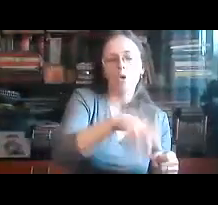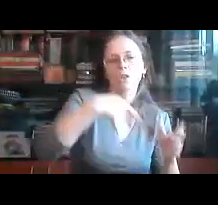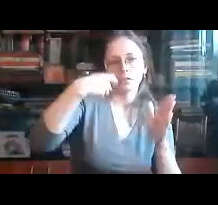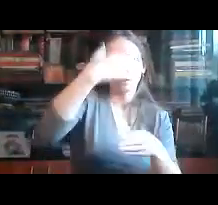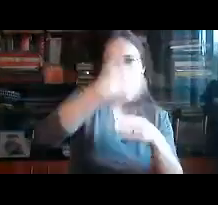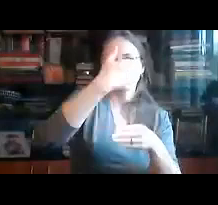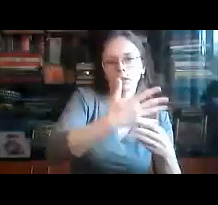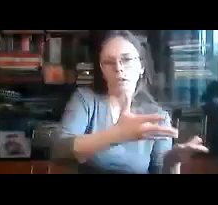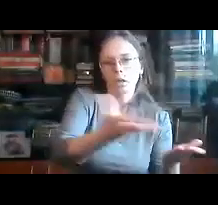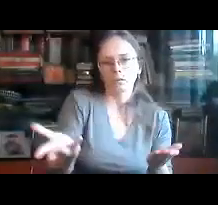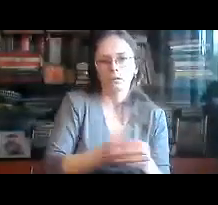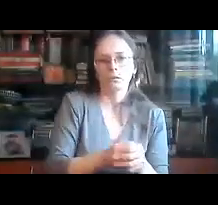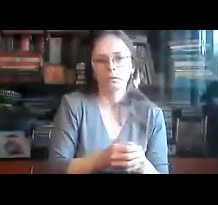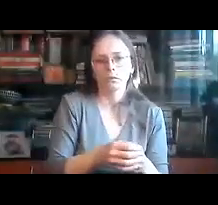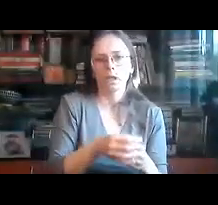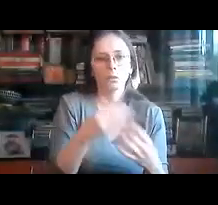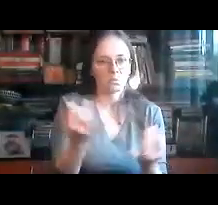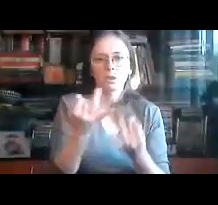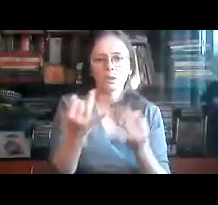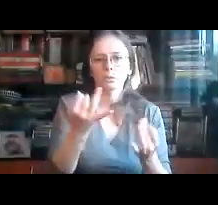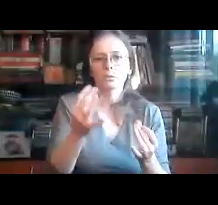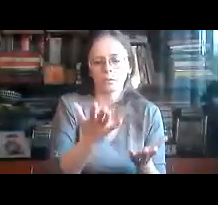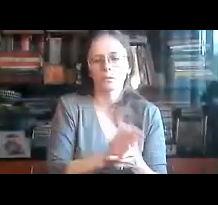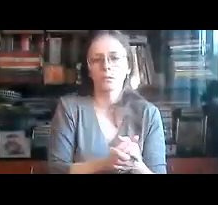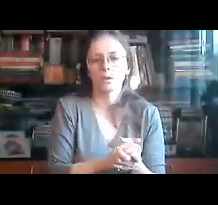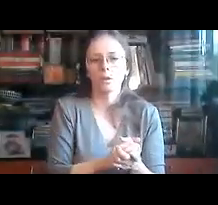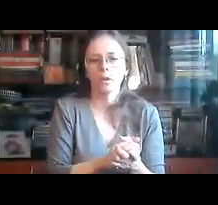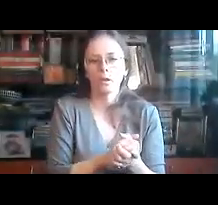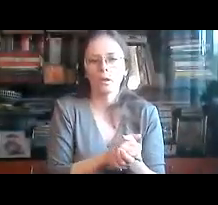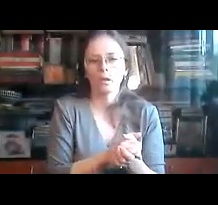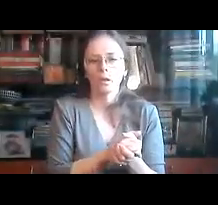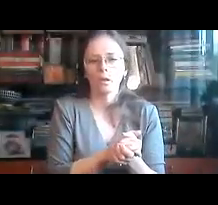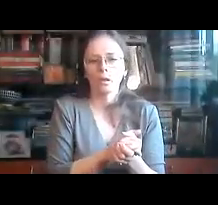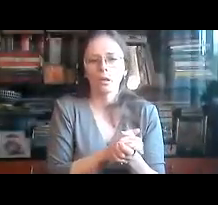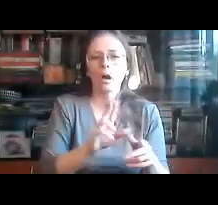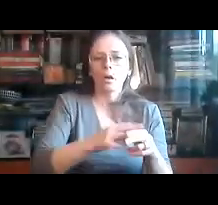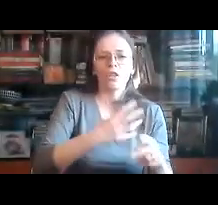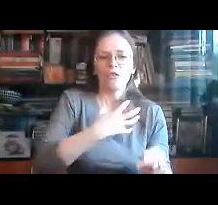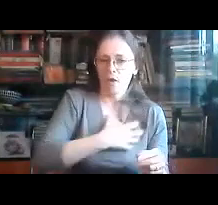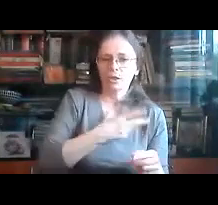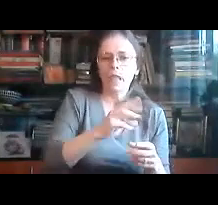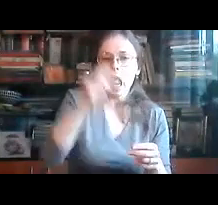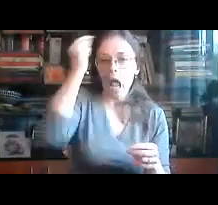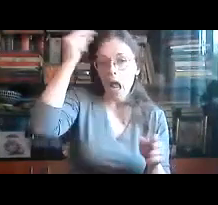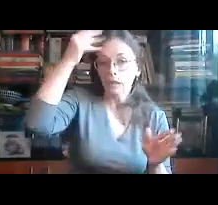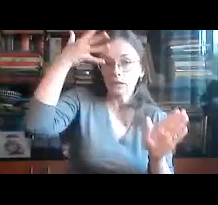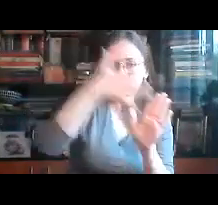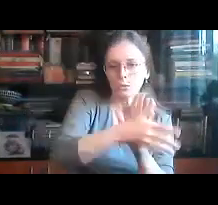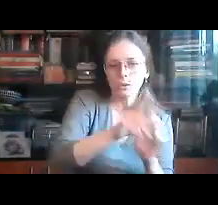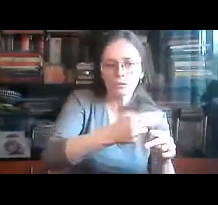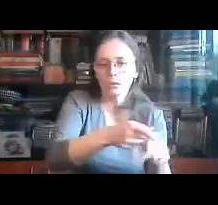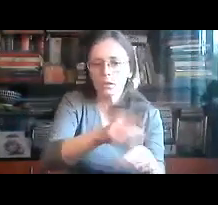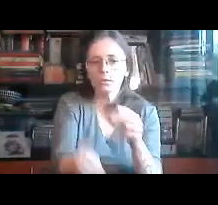мне кажется, это очень принципиально важно, что после, как только все закончится, нужно это все делать, создавать